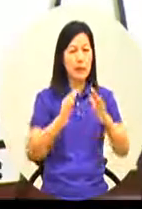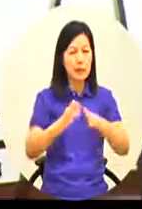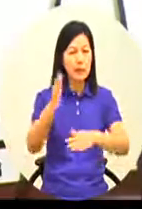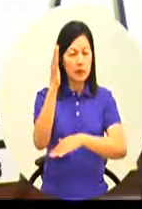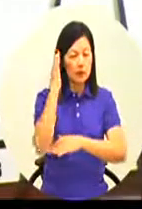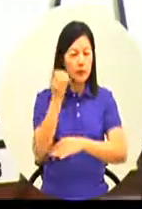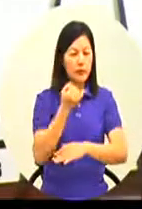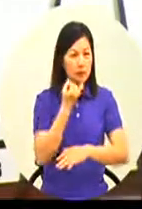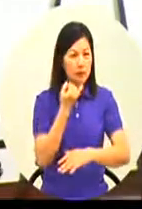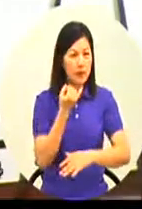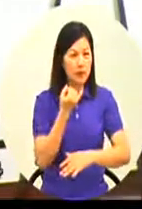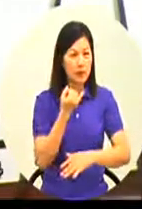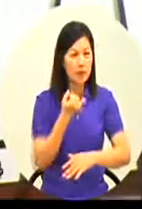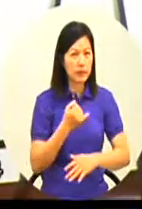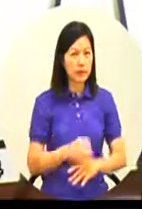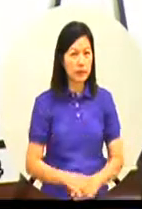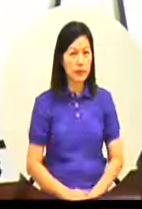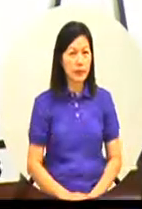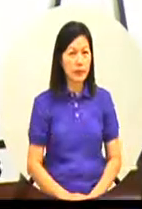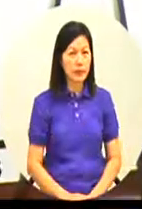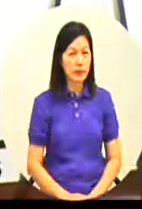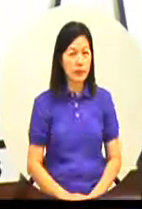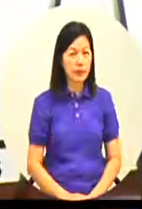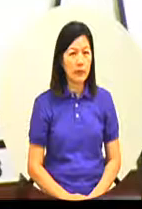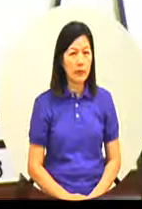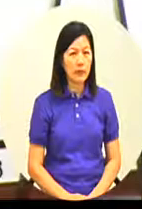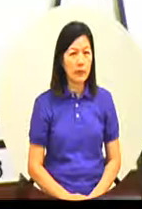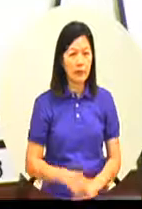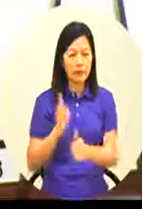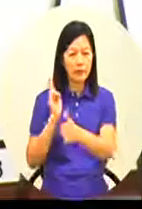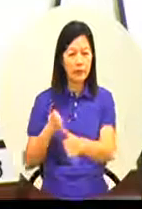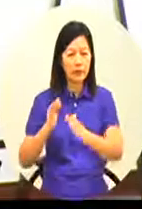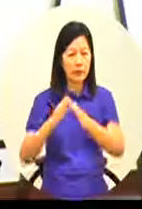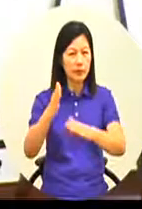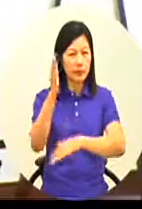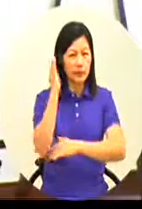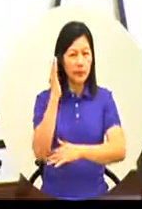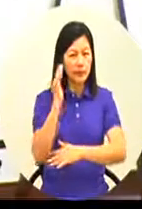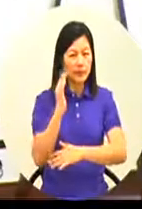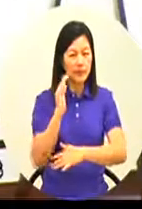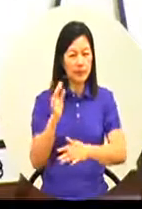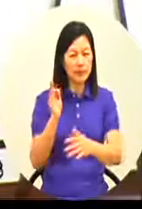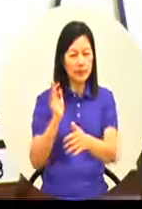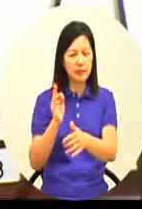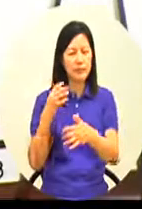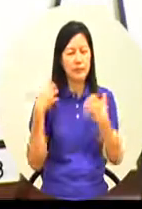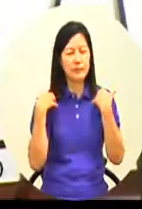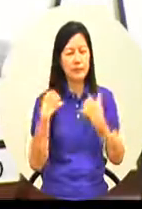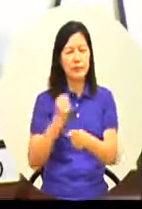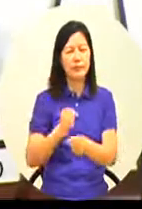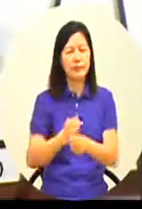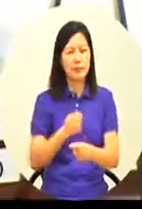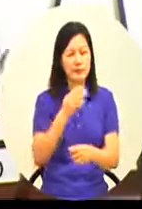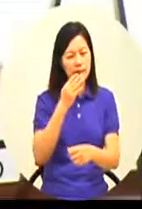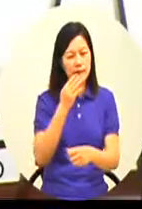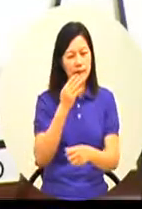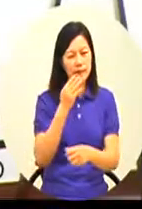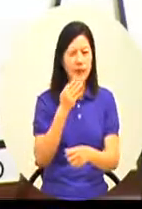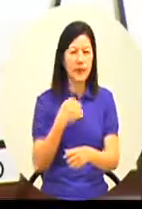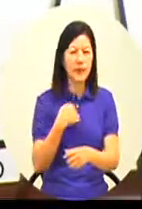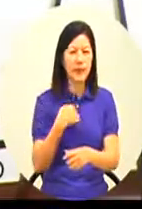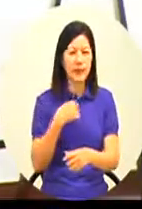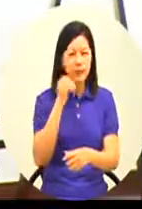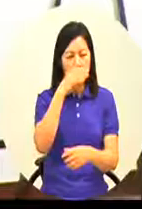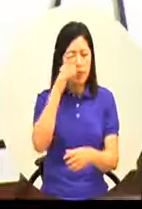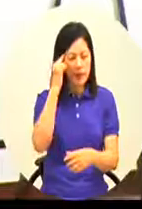要有当时叫咱市政会做嘛，拍摄啦，啊，真的是国防部的地，但是你不做的话，国防部他就是很牛